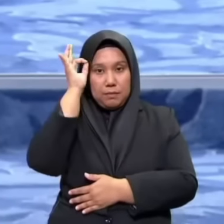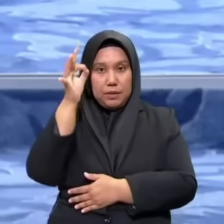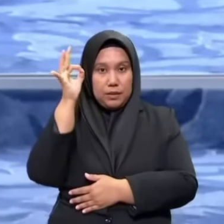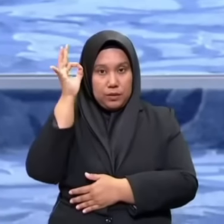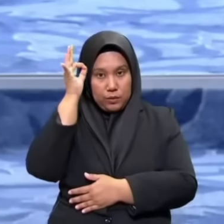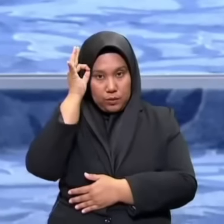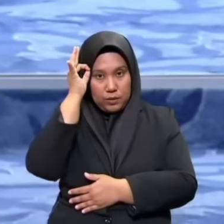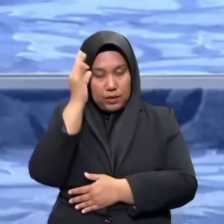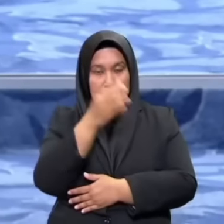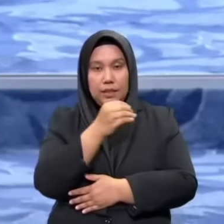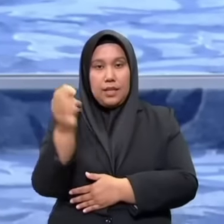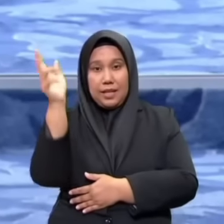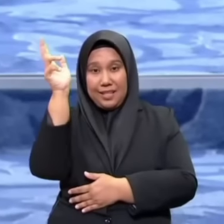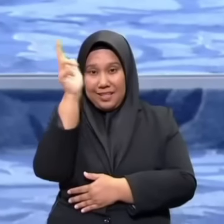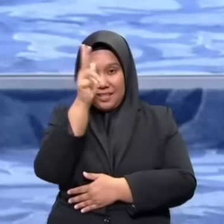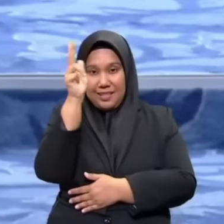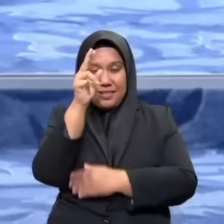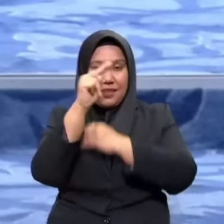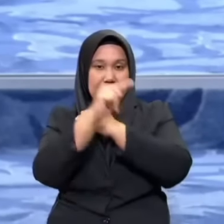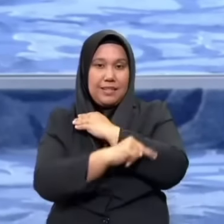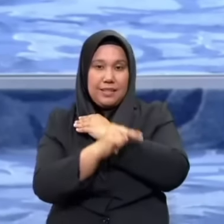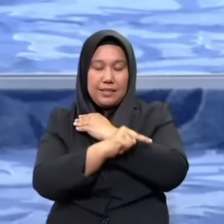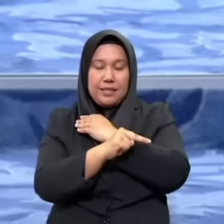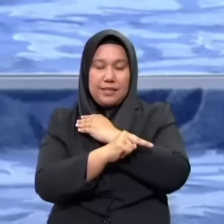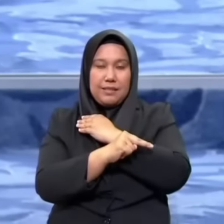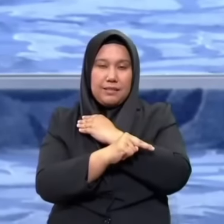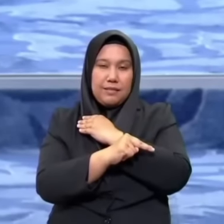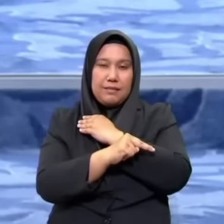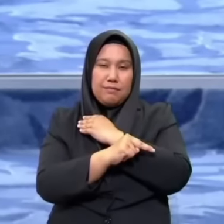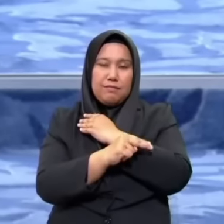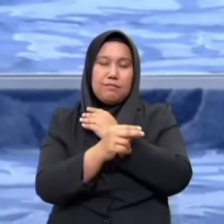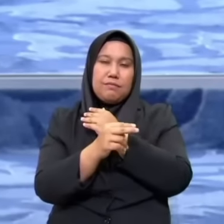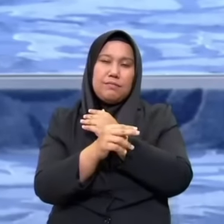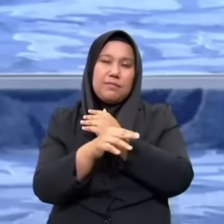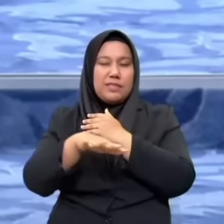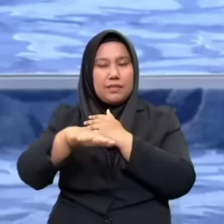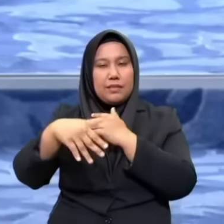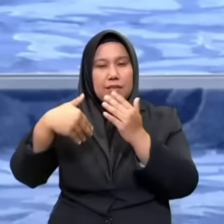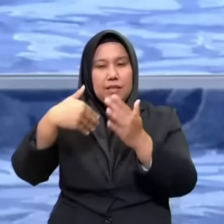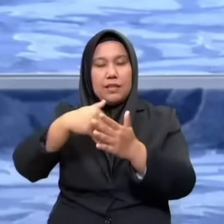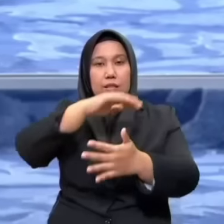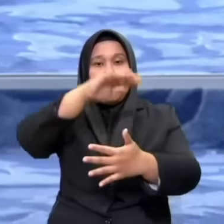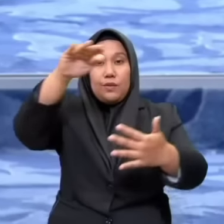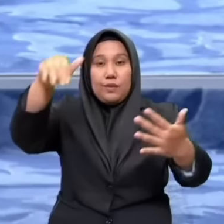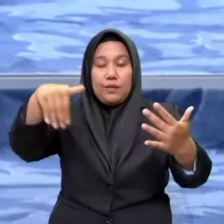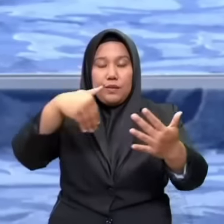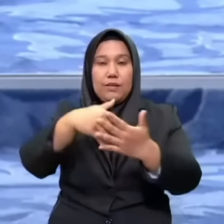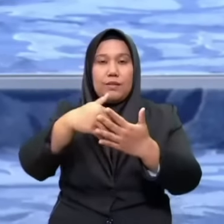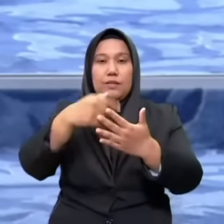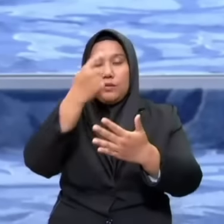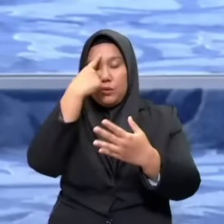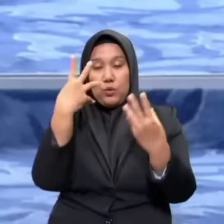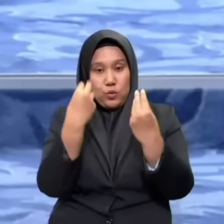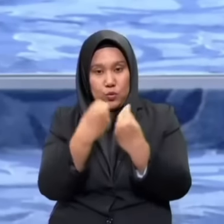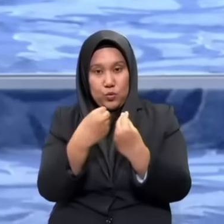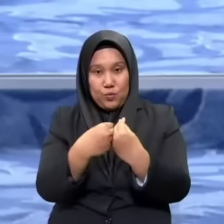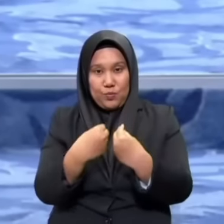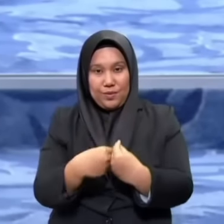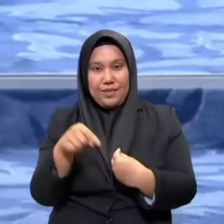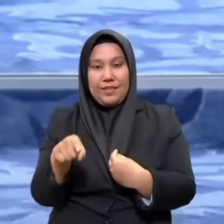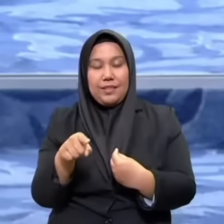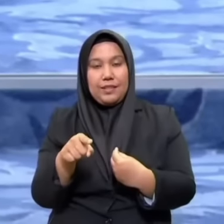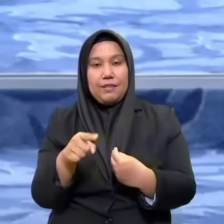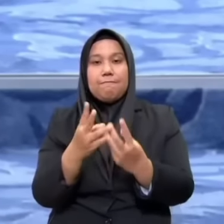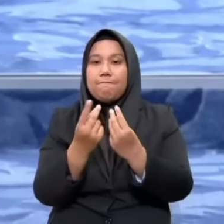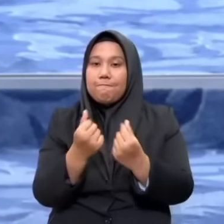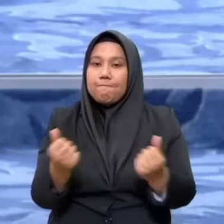nampak hampir kesemuanya setakat ini bersetuju untuk mengambil kira jumlah ini dan selesaikan ini dulu,